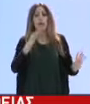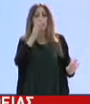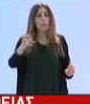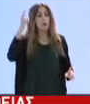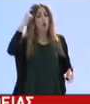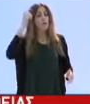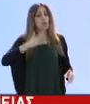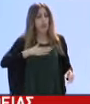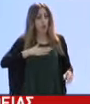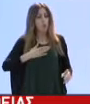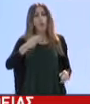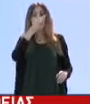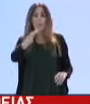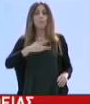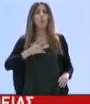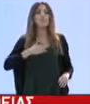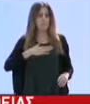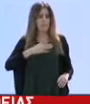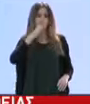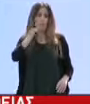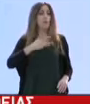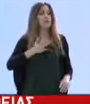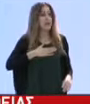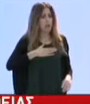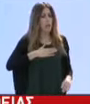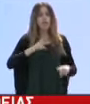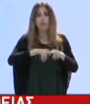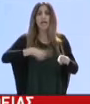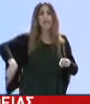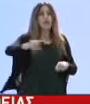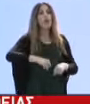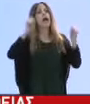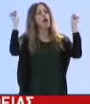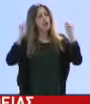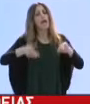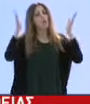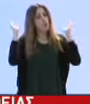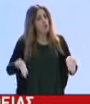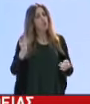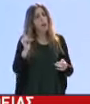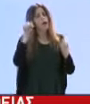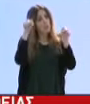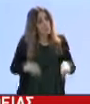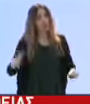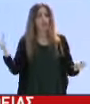μου, με την καρδιά μου στον ελληνικό λαό ότι ναι, μπορούμε και τώρα ακόμα να τα καταφέρουμε.